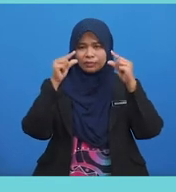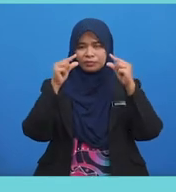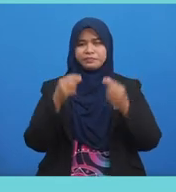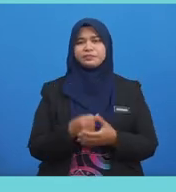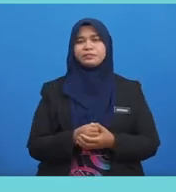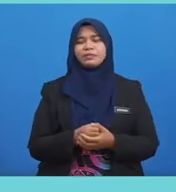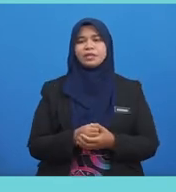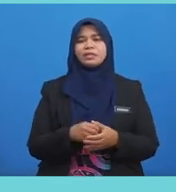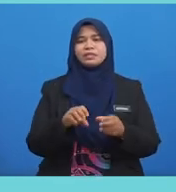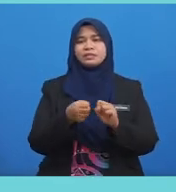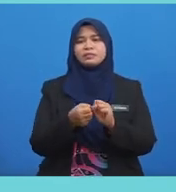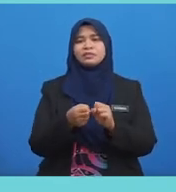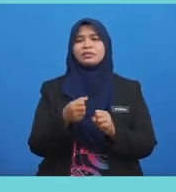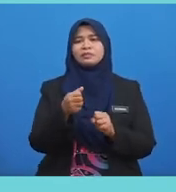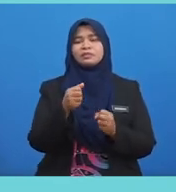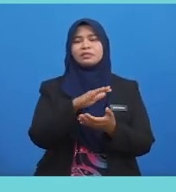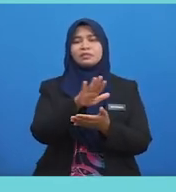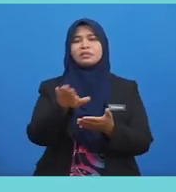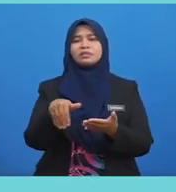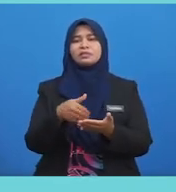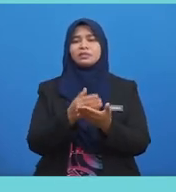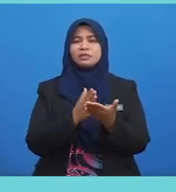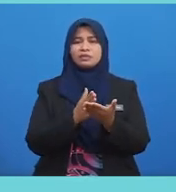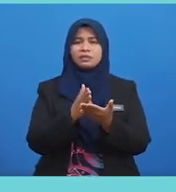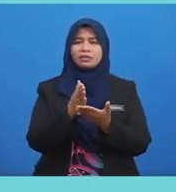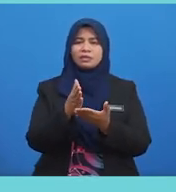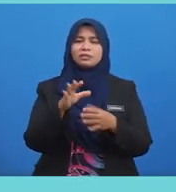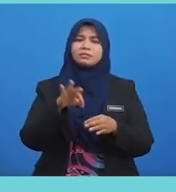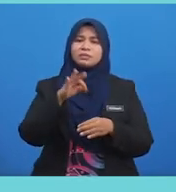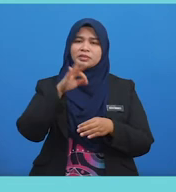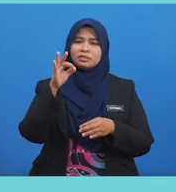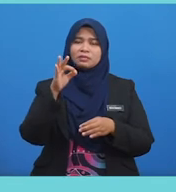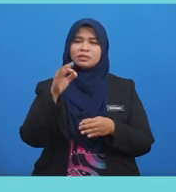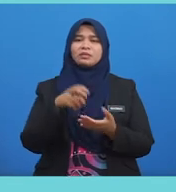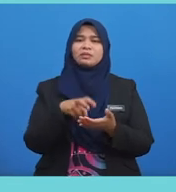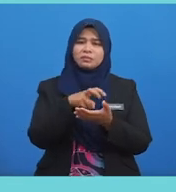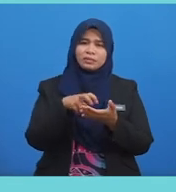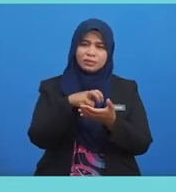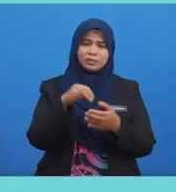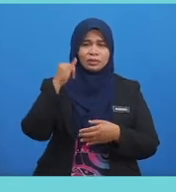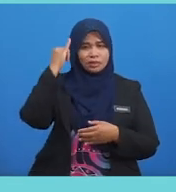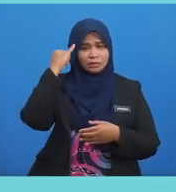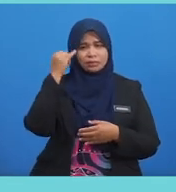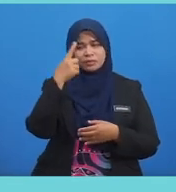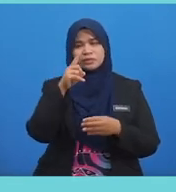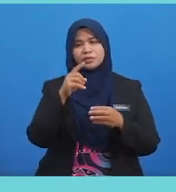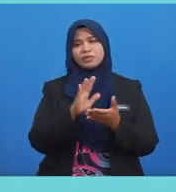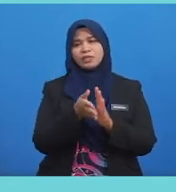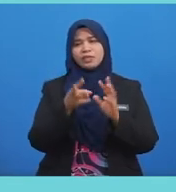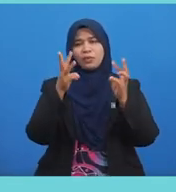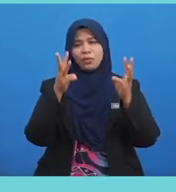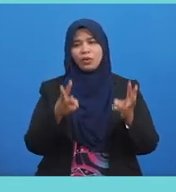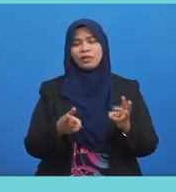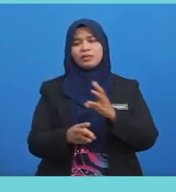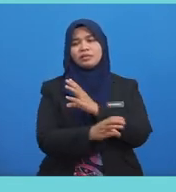menilai jawapan yang anda kemukakan. Sekian, semoga anda semua terus kekal bersemangat meneroka